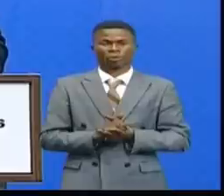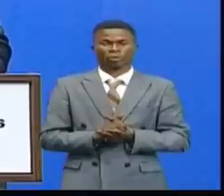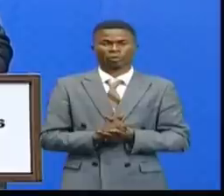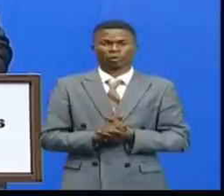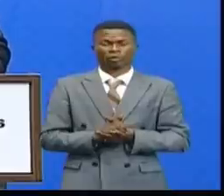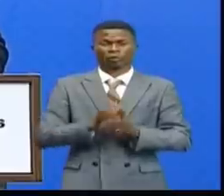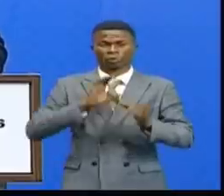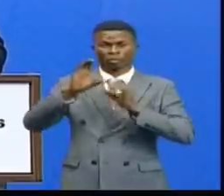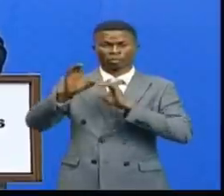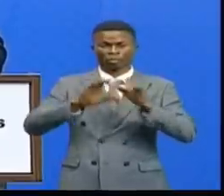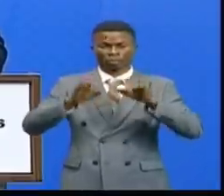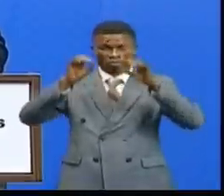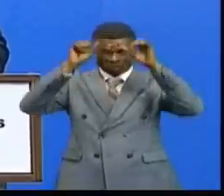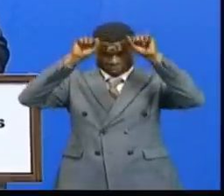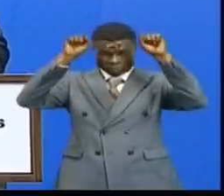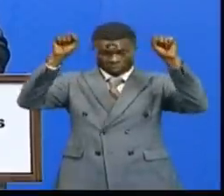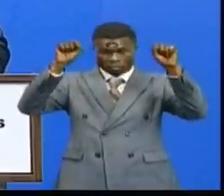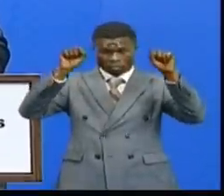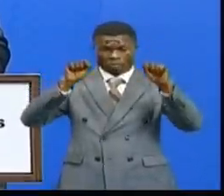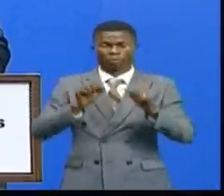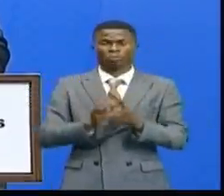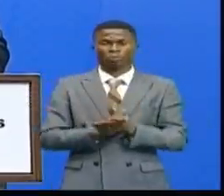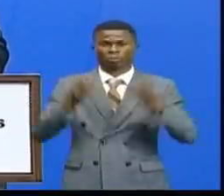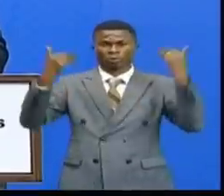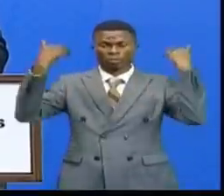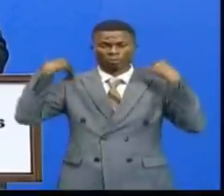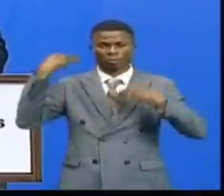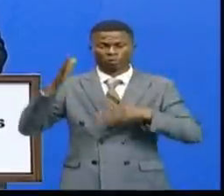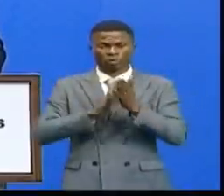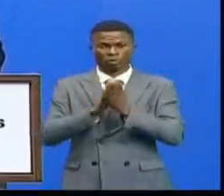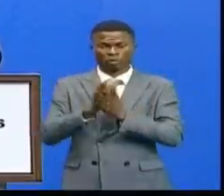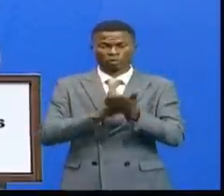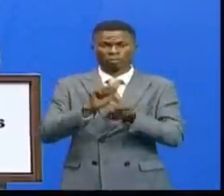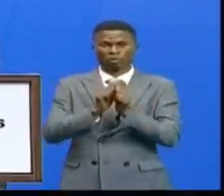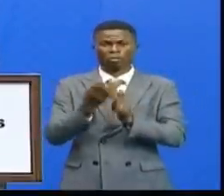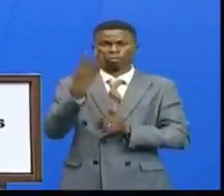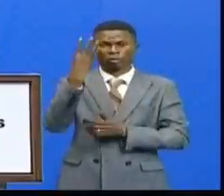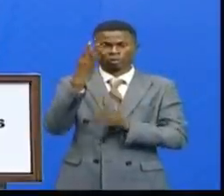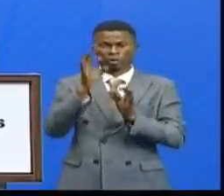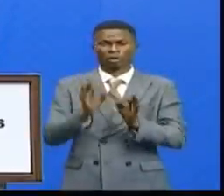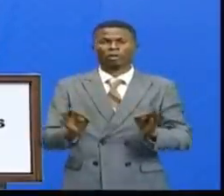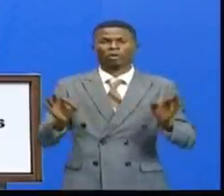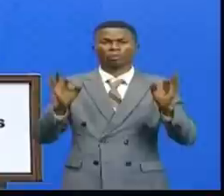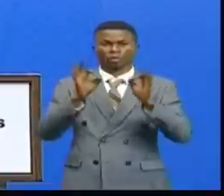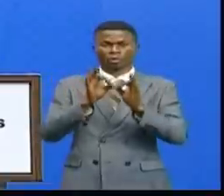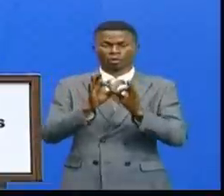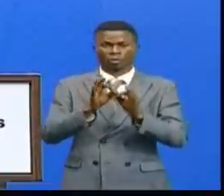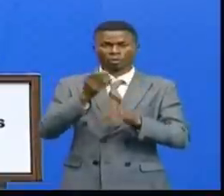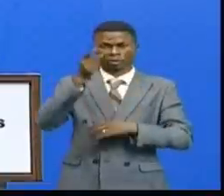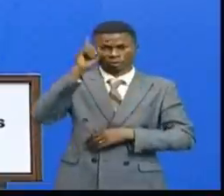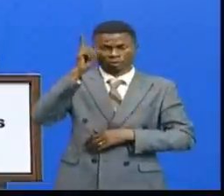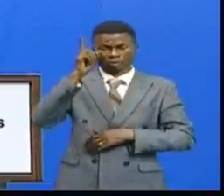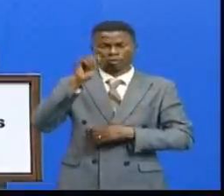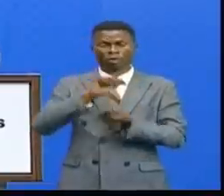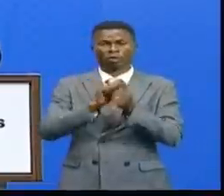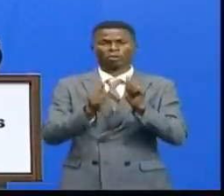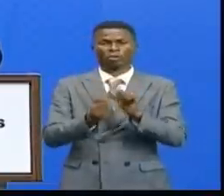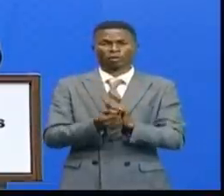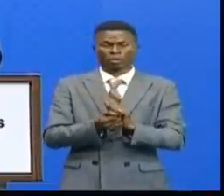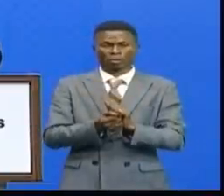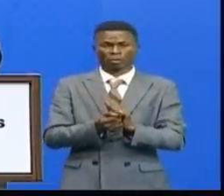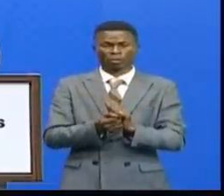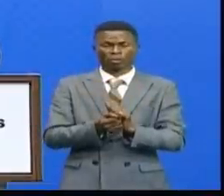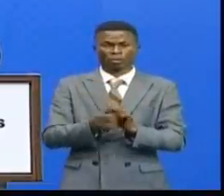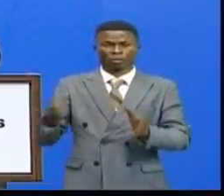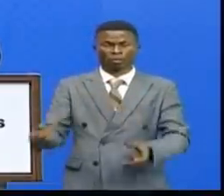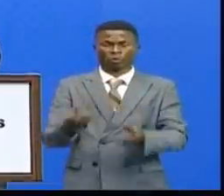La communication du président de la République, chef de l'État, portait sur 4 points principaux, à savoir 1. De la